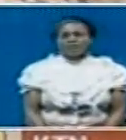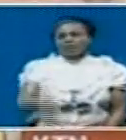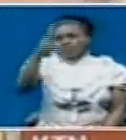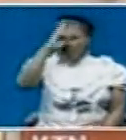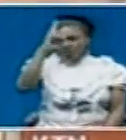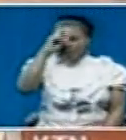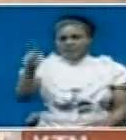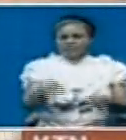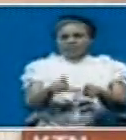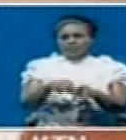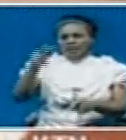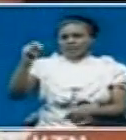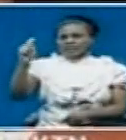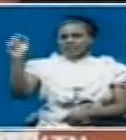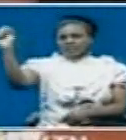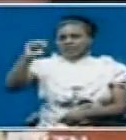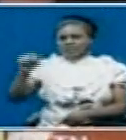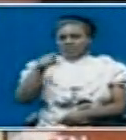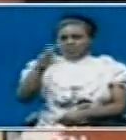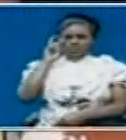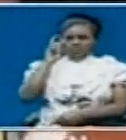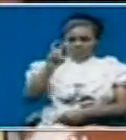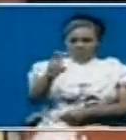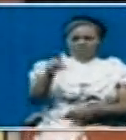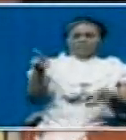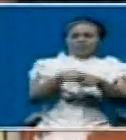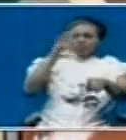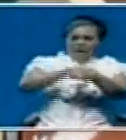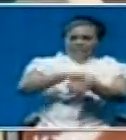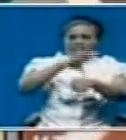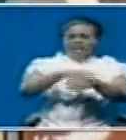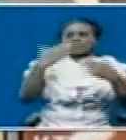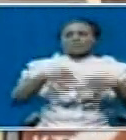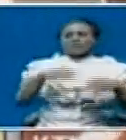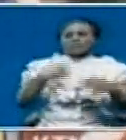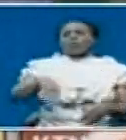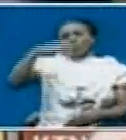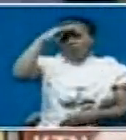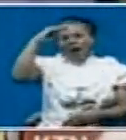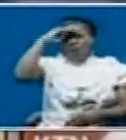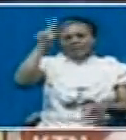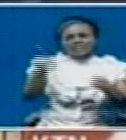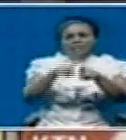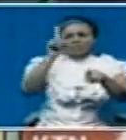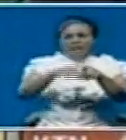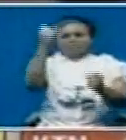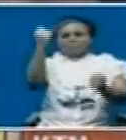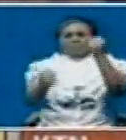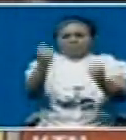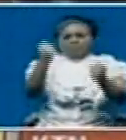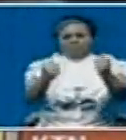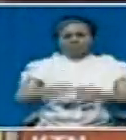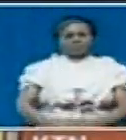Polisi na maafisa wa NTSA walikuwa chonjo kuwanasa wale wenye tabia ya kunywa na kuendesha magari wakiwa chakari.